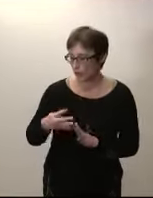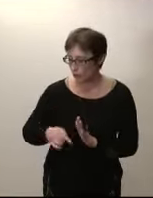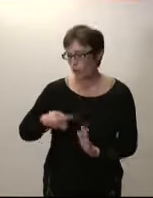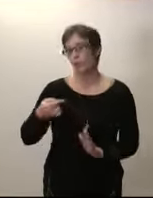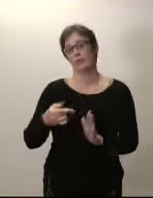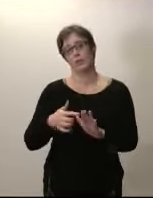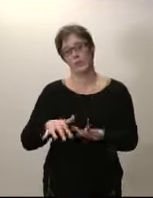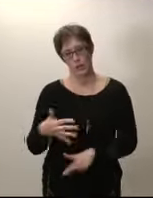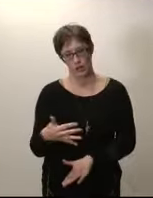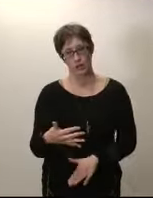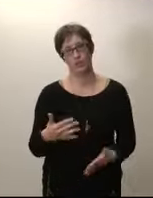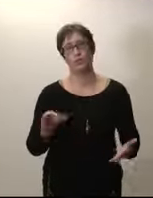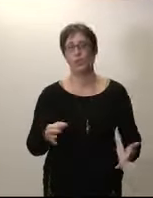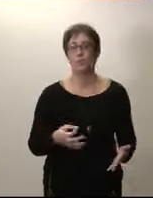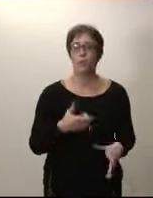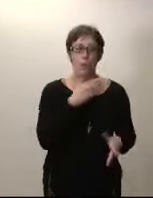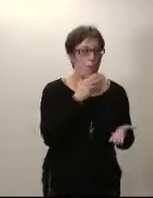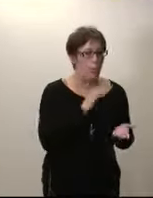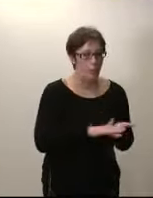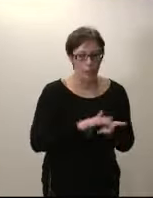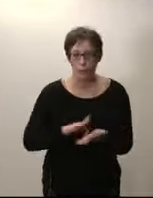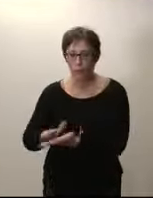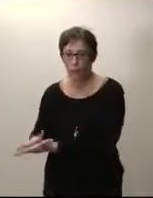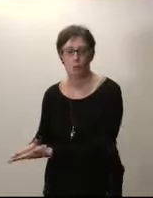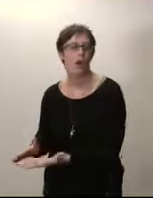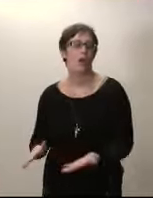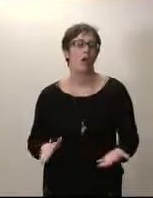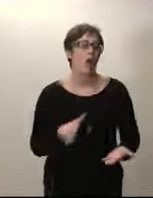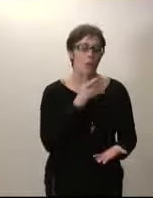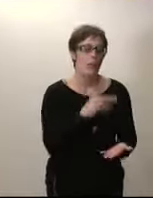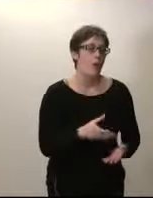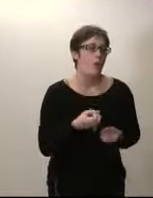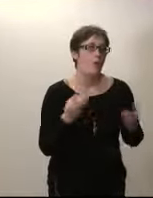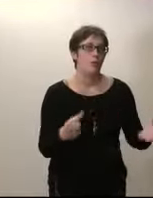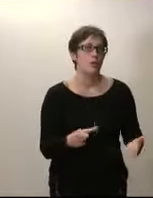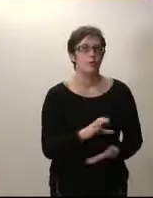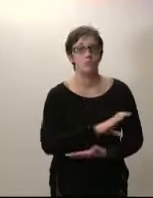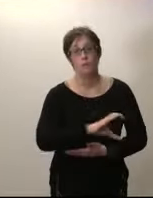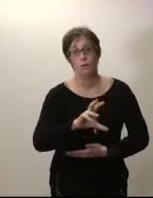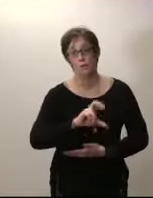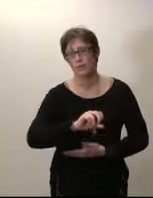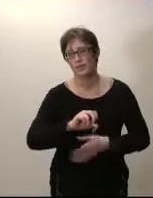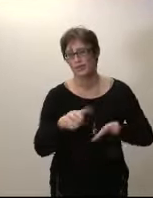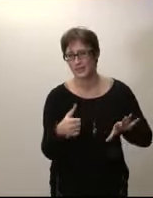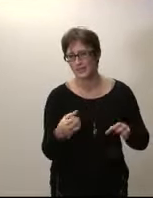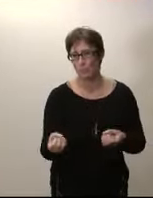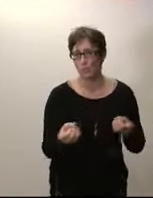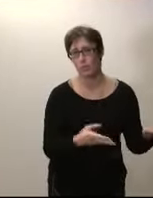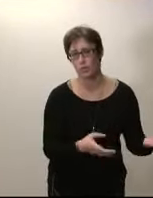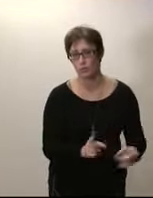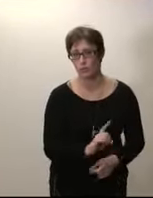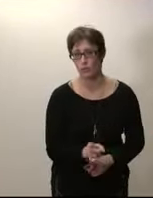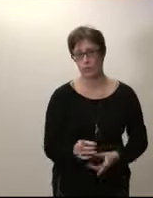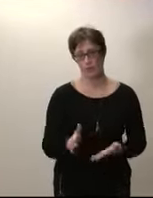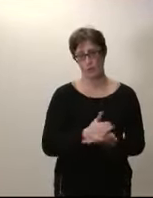que nous ne promettions pas tout et n'importe quoi. Nous n'avions pas 132 propositions. Nous l'avions dit, ou 136, nous avions un projet